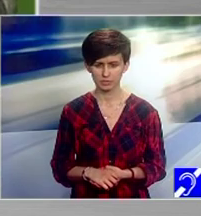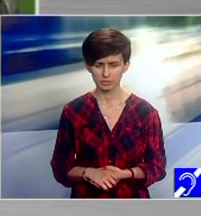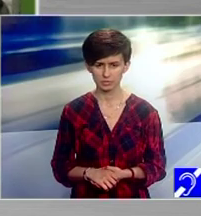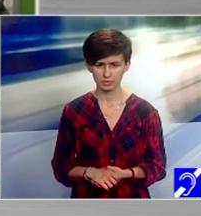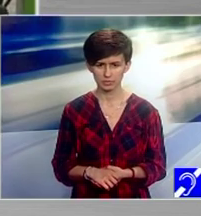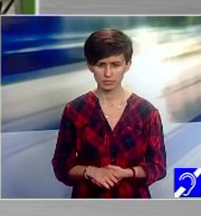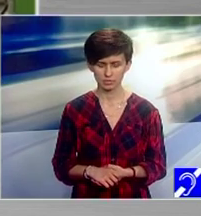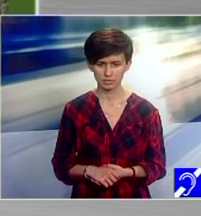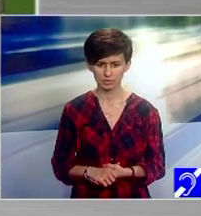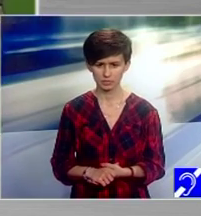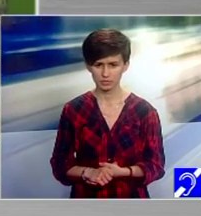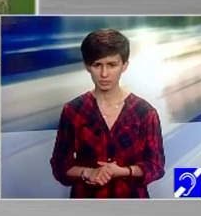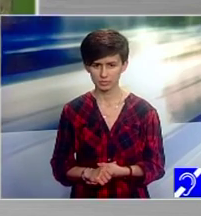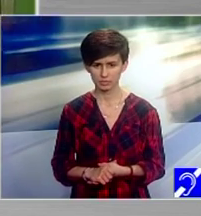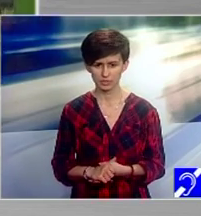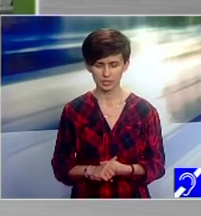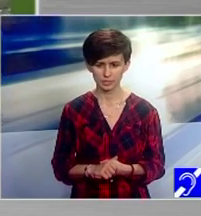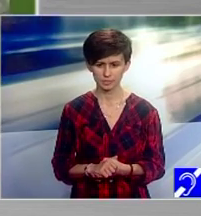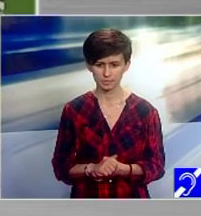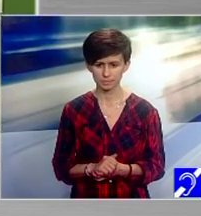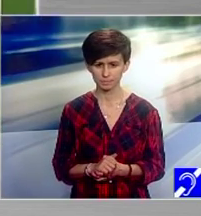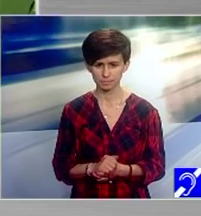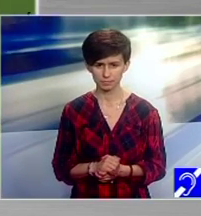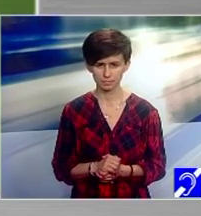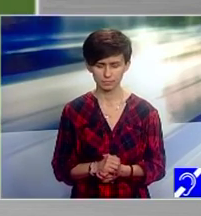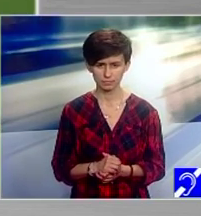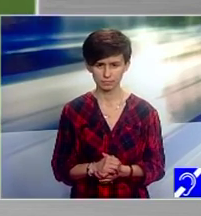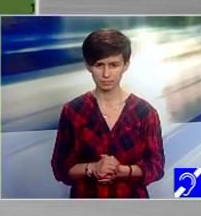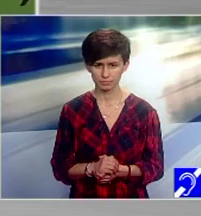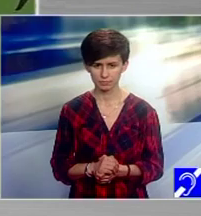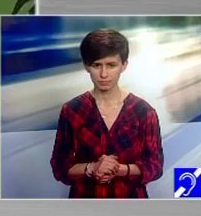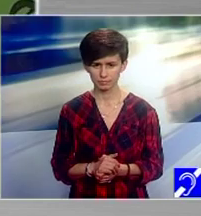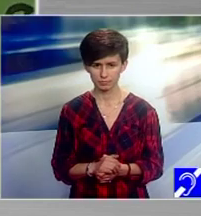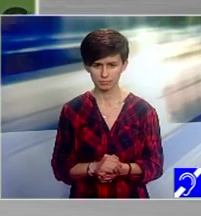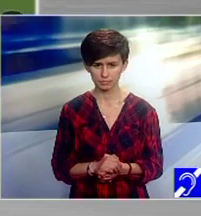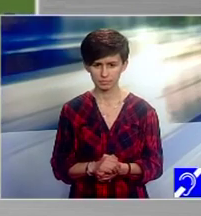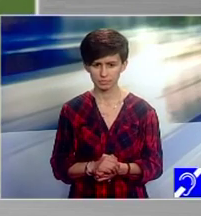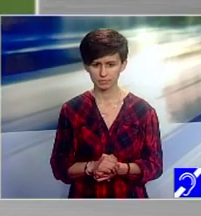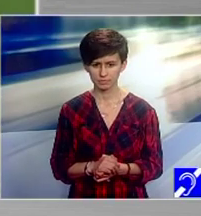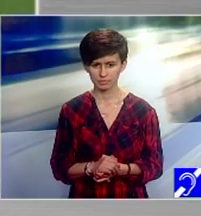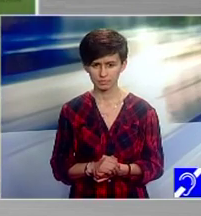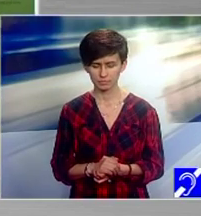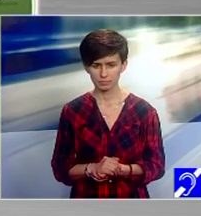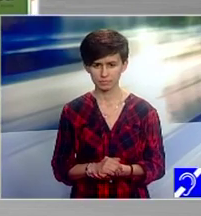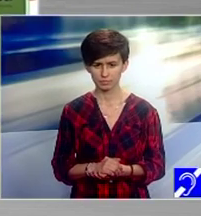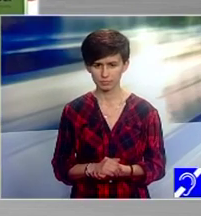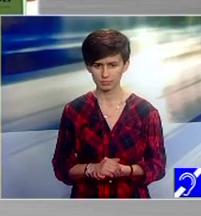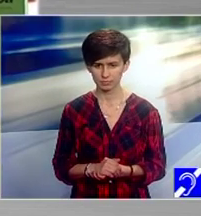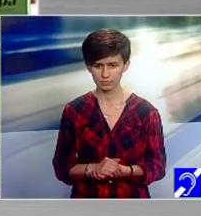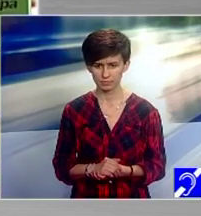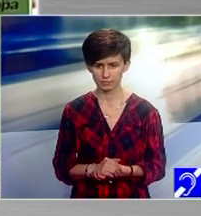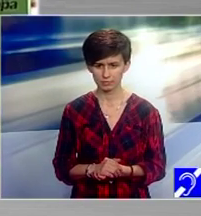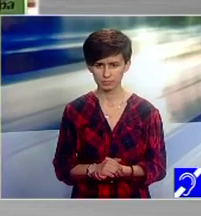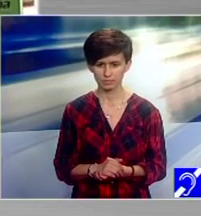Împreună! 10, 9, 8, 6, 5,